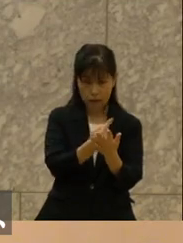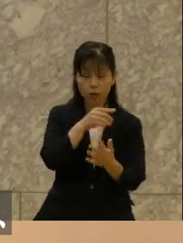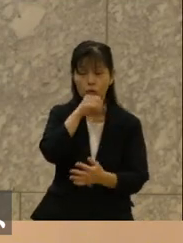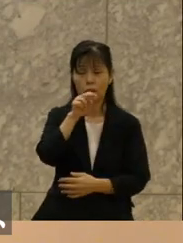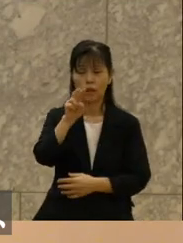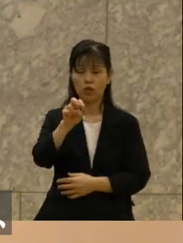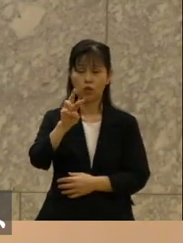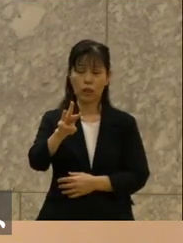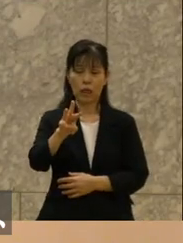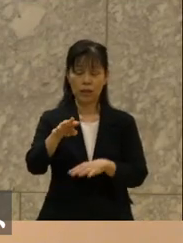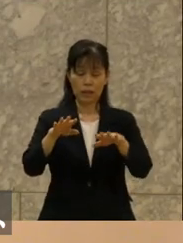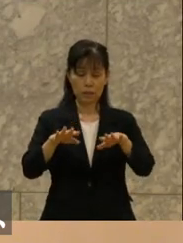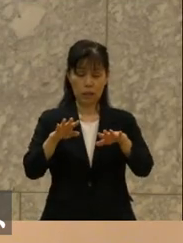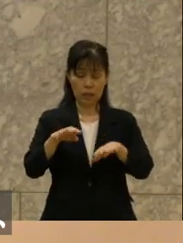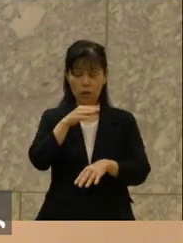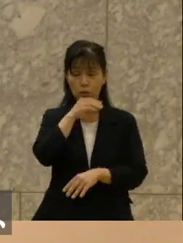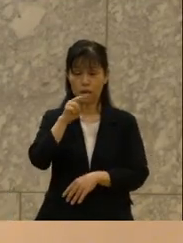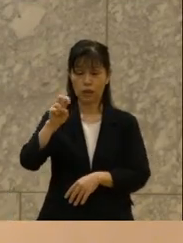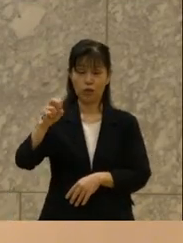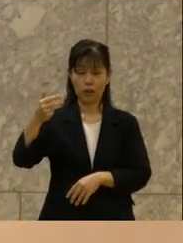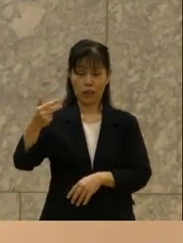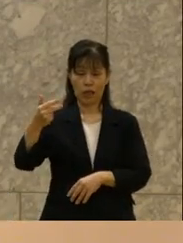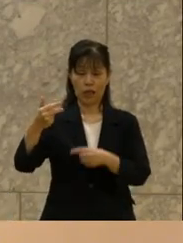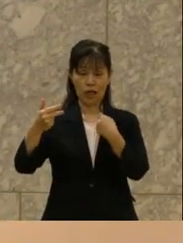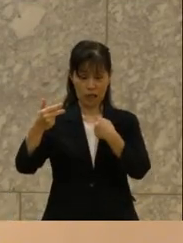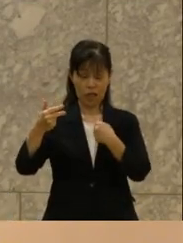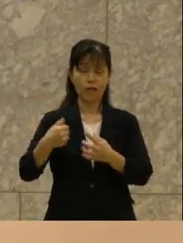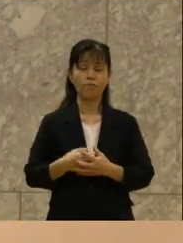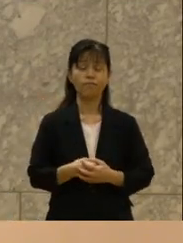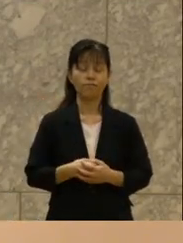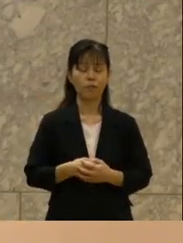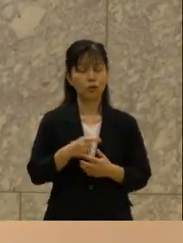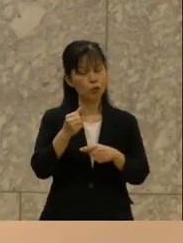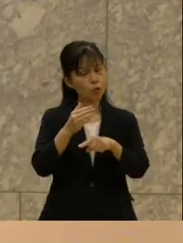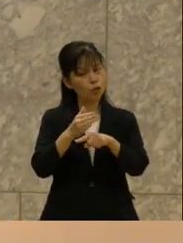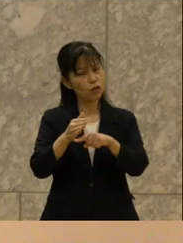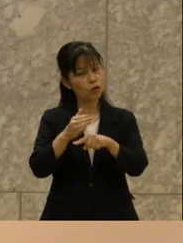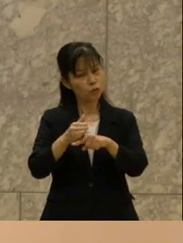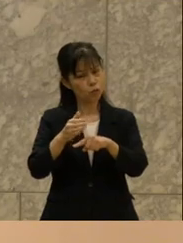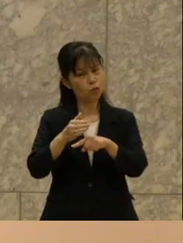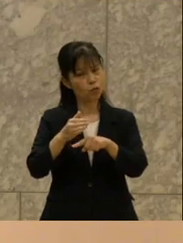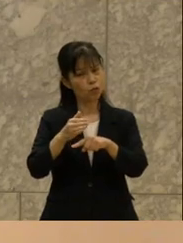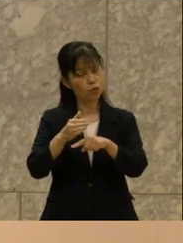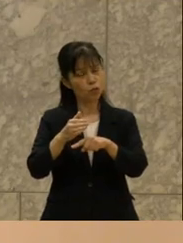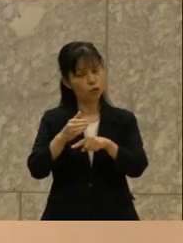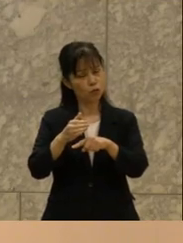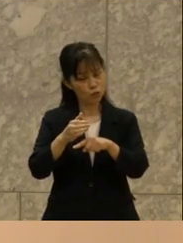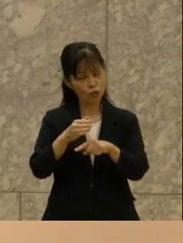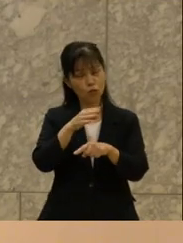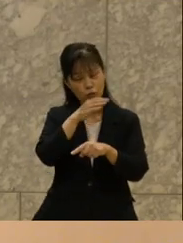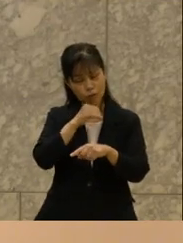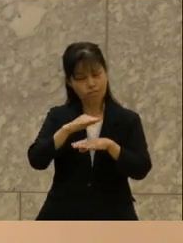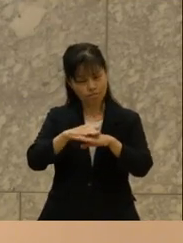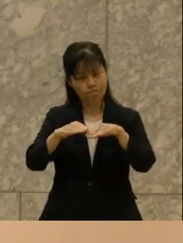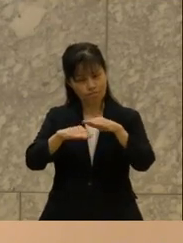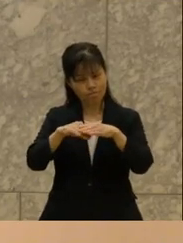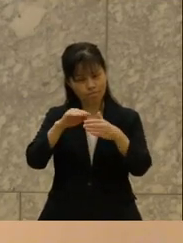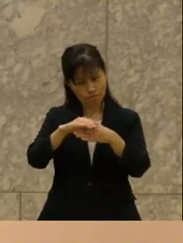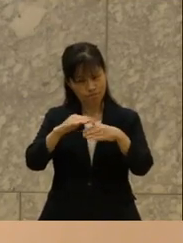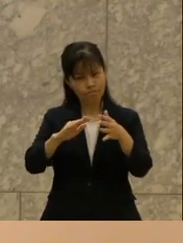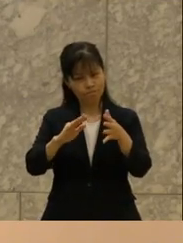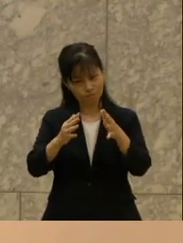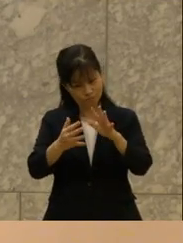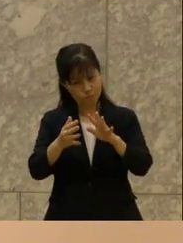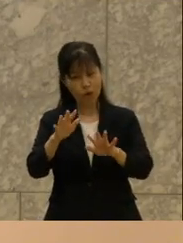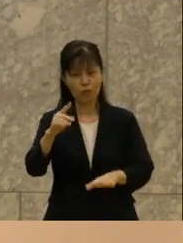今今年27ですからまあなのでちょっとずつこう年は重ねてきてるまあもちろん